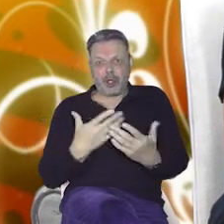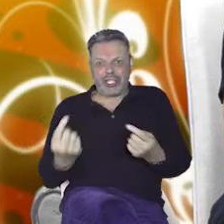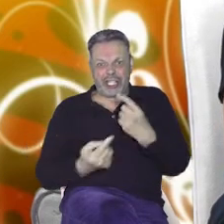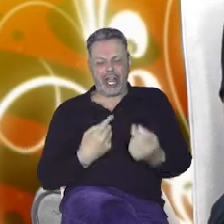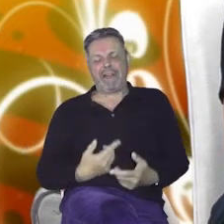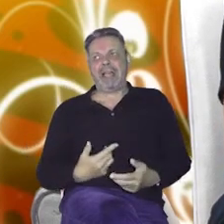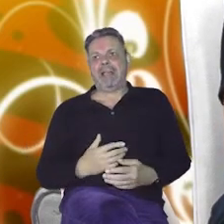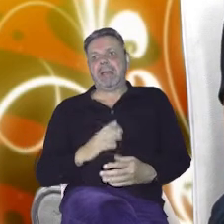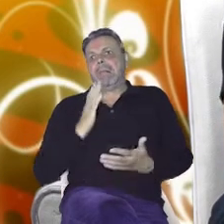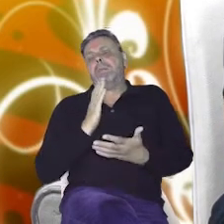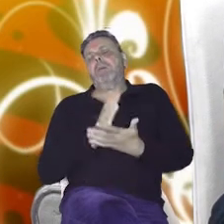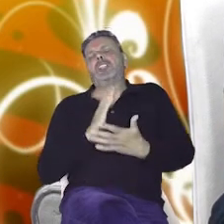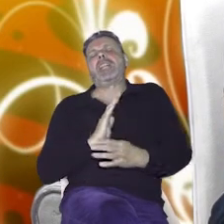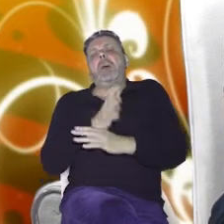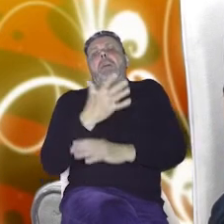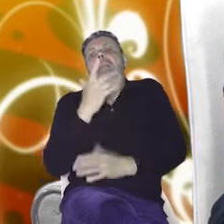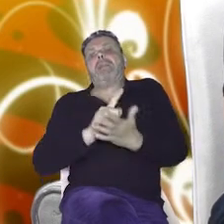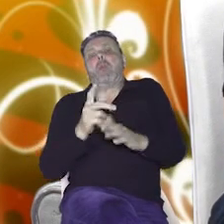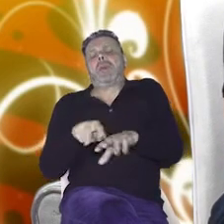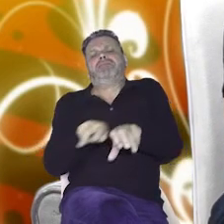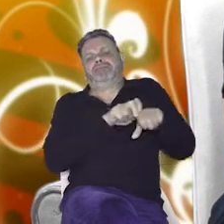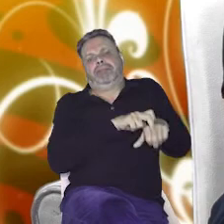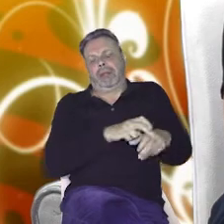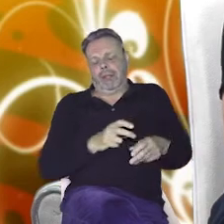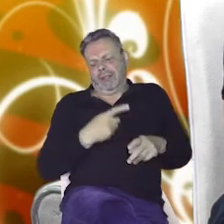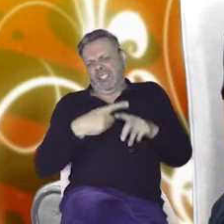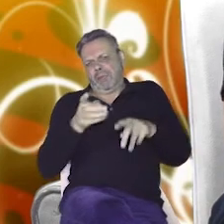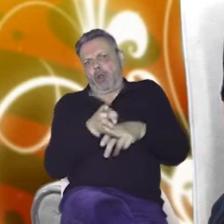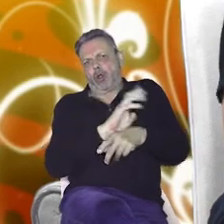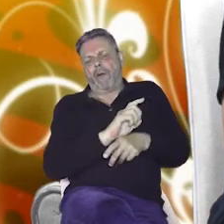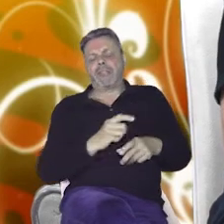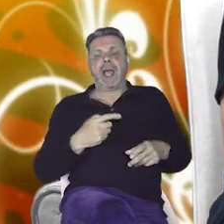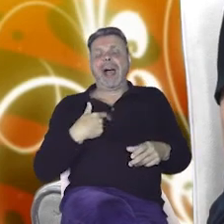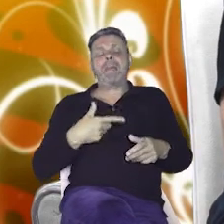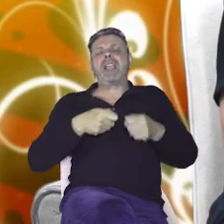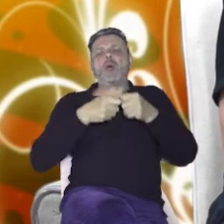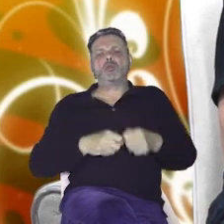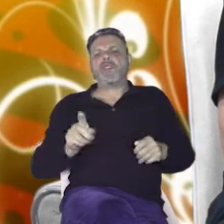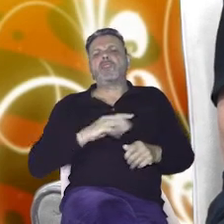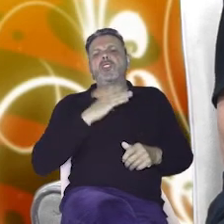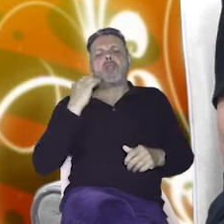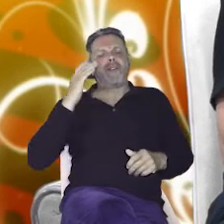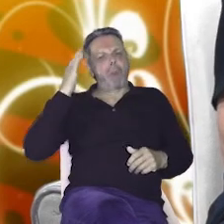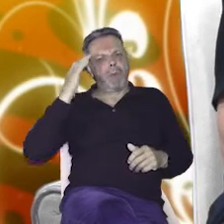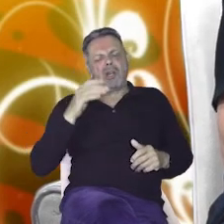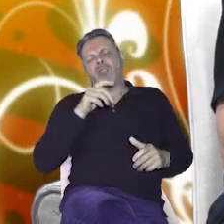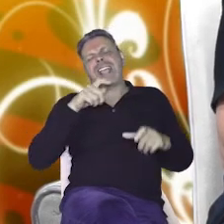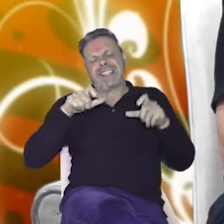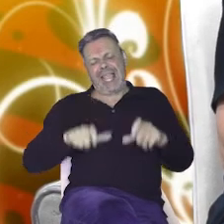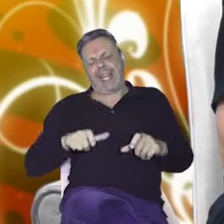5 minuta, ali nekako imam osjećaj da se mi kao društvo nismo dovoljno pobrinuli za nemoćne i